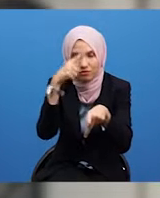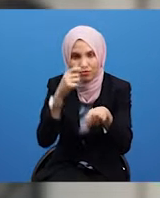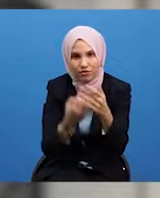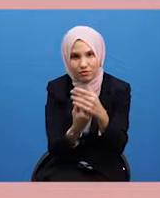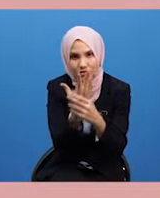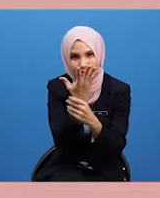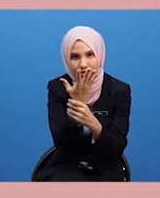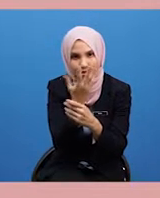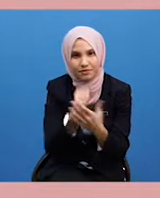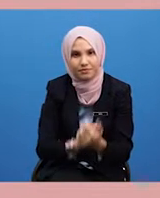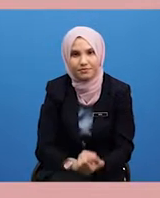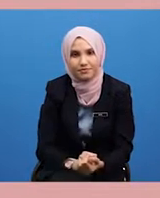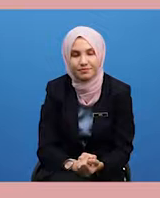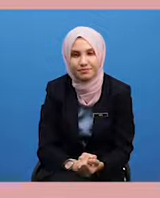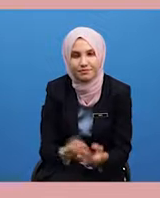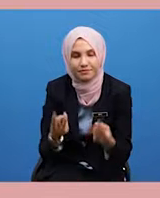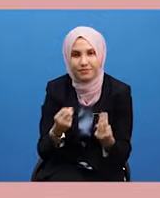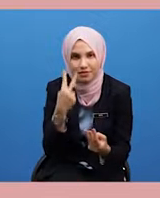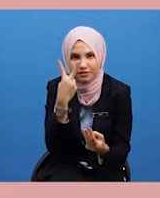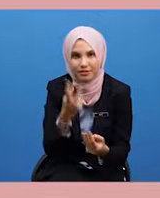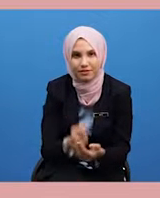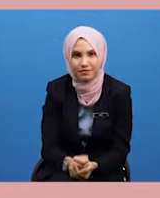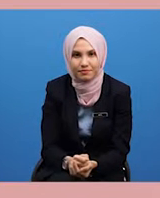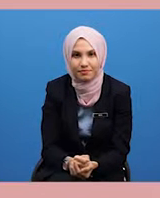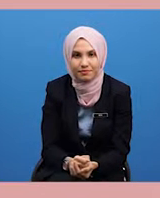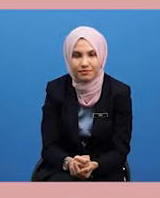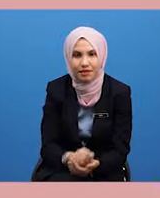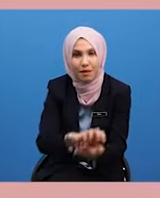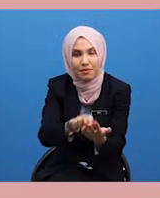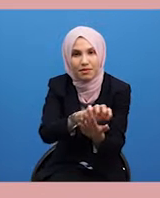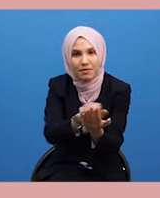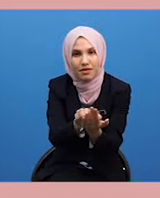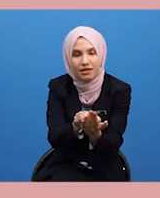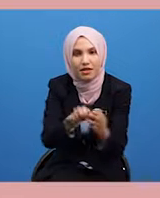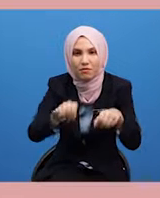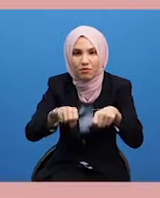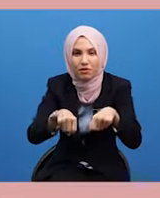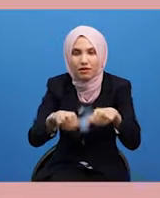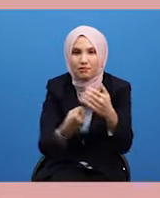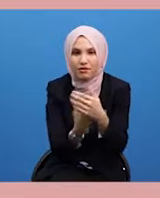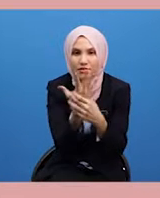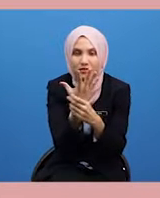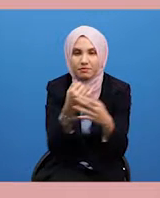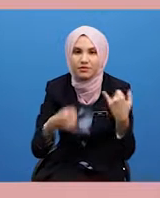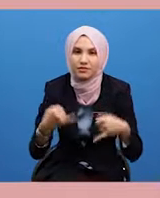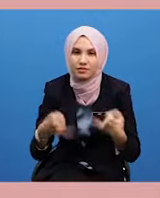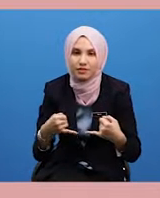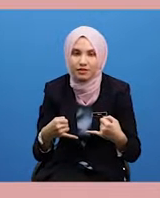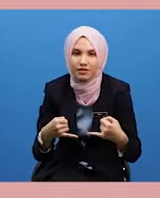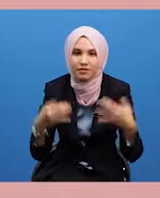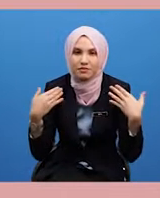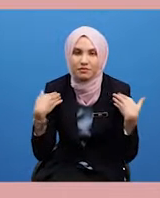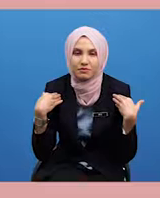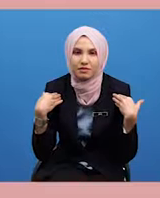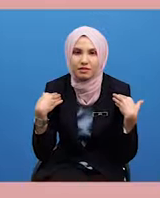untuk bercambah? Mari kita lihat. Biji benih ini boleh bercambah jika mempunyai keadaan